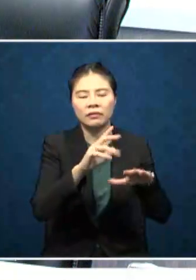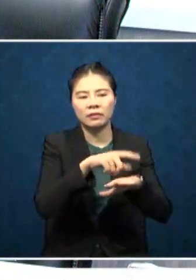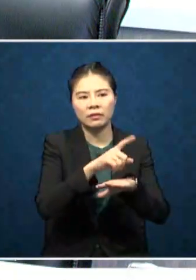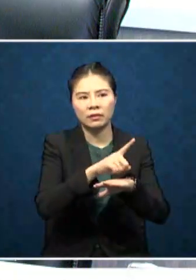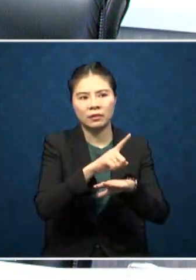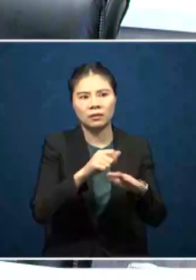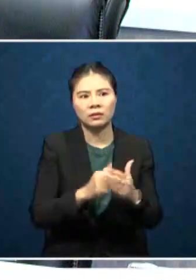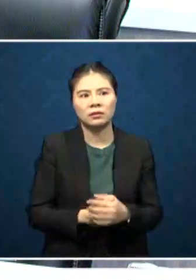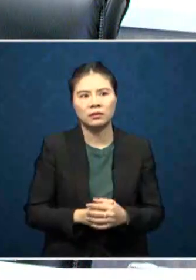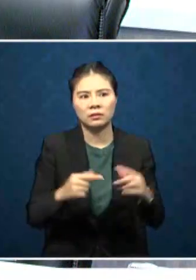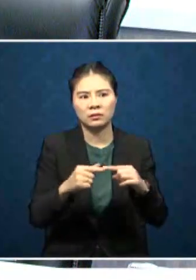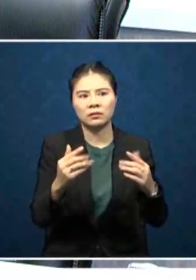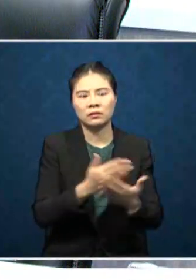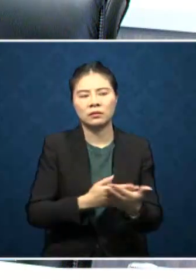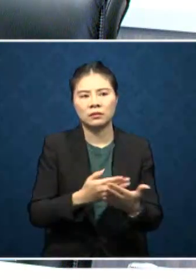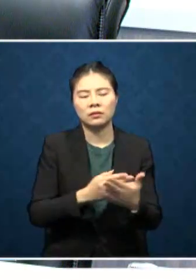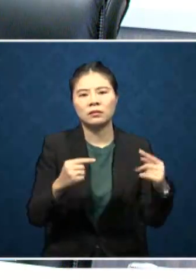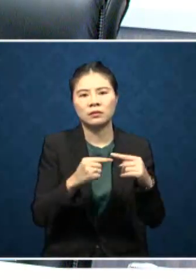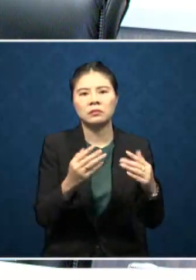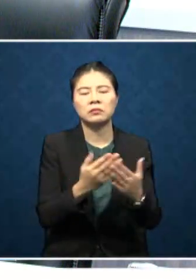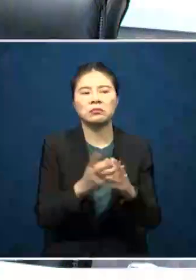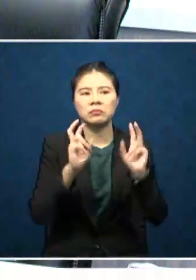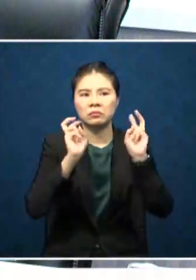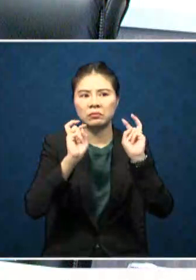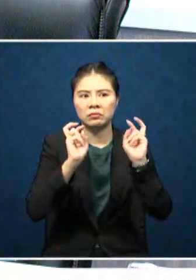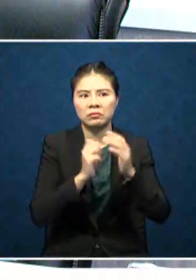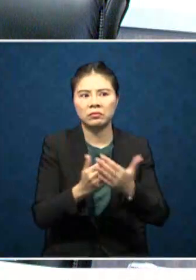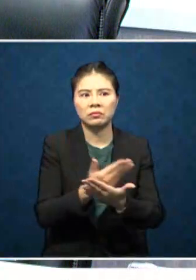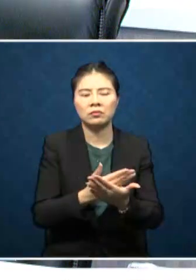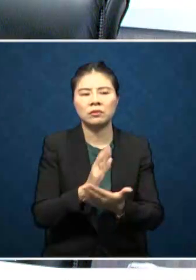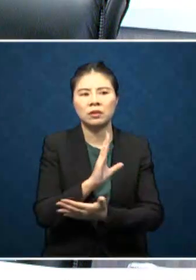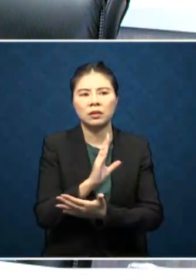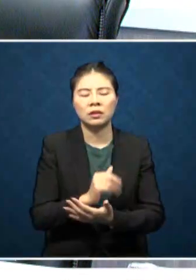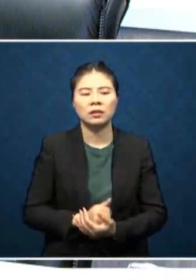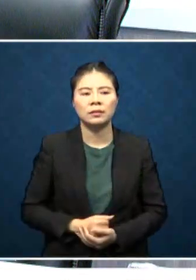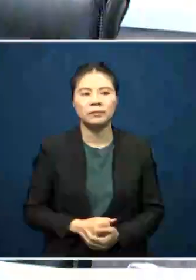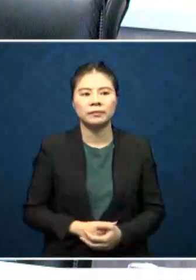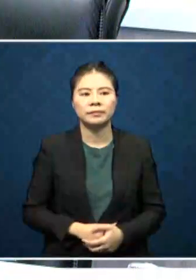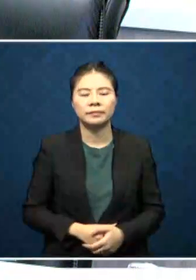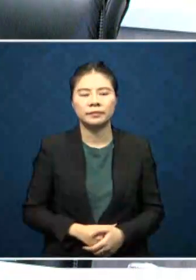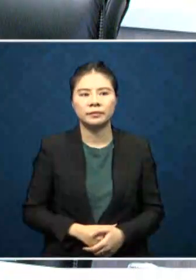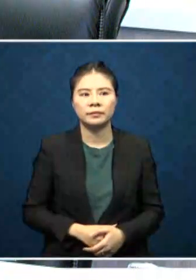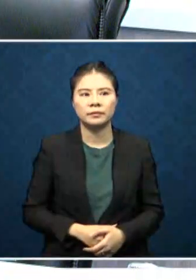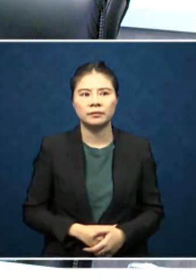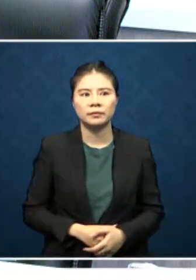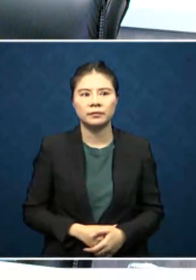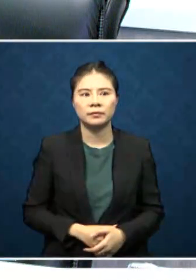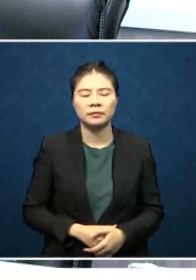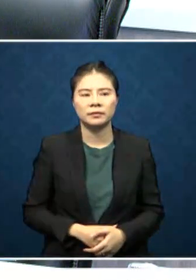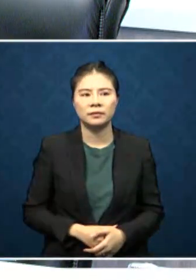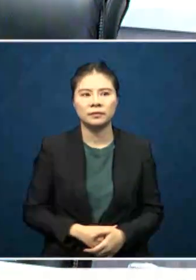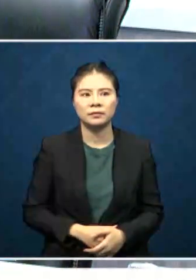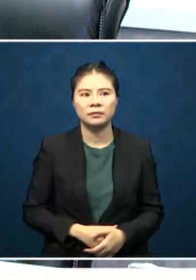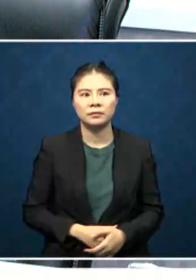ได้กรุณาพิจารณาประเด็นการปรึกษาหารือของท่านสมาชิกวุฒิสภาเนี่ยนะครับเป็นข้อมูลคำถาม